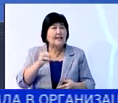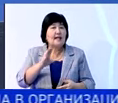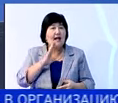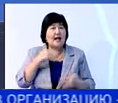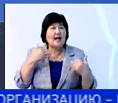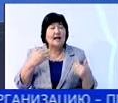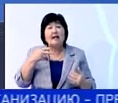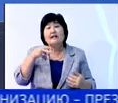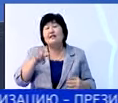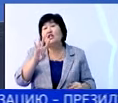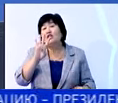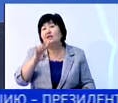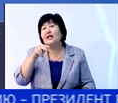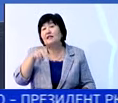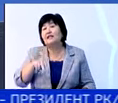гимнасток